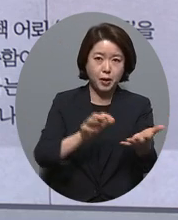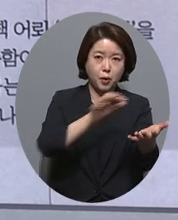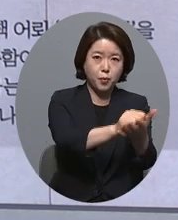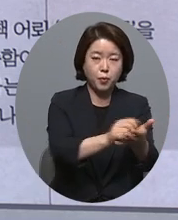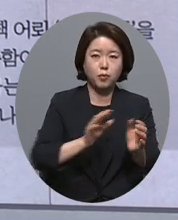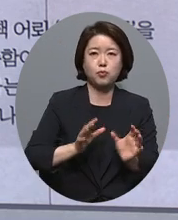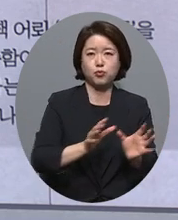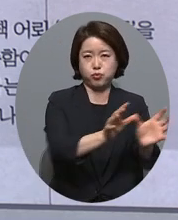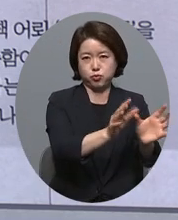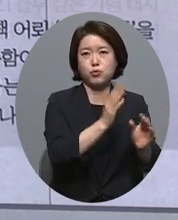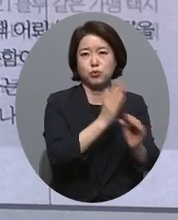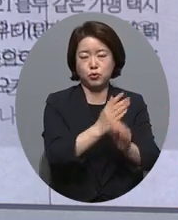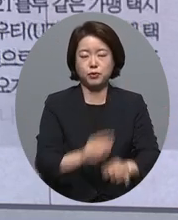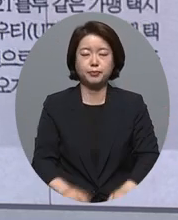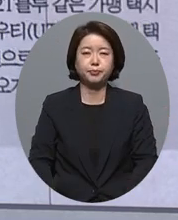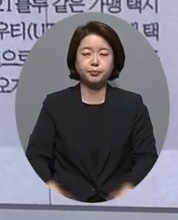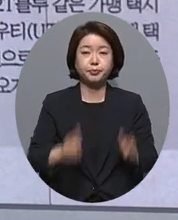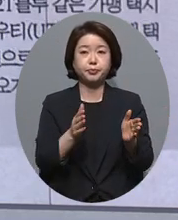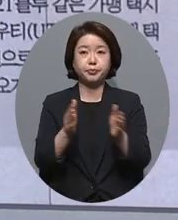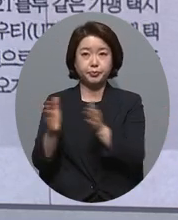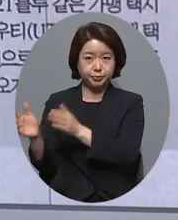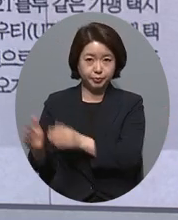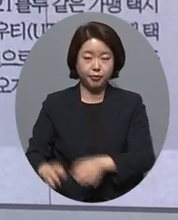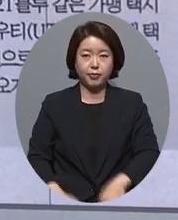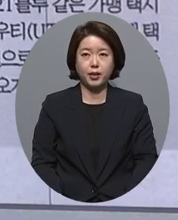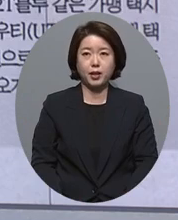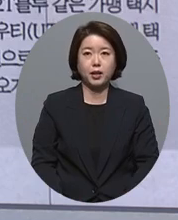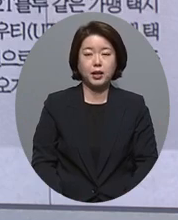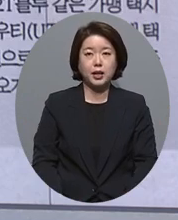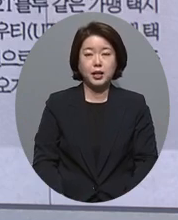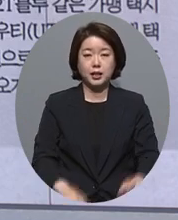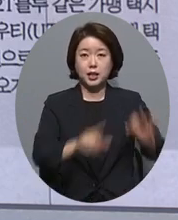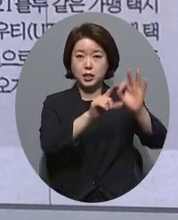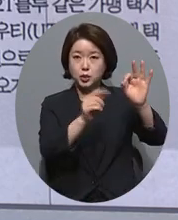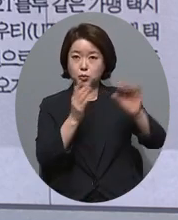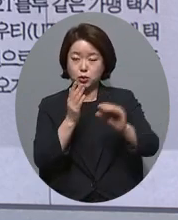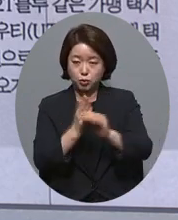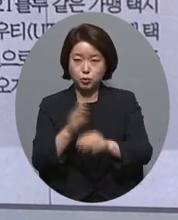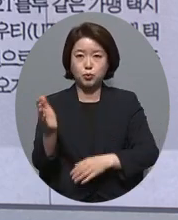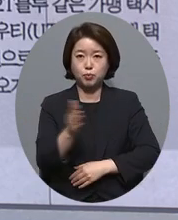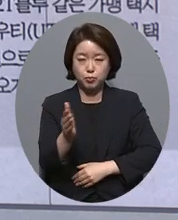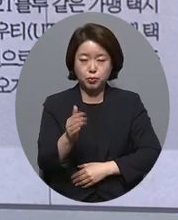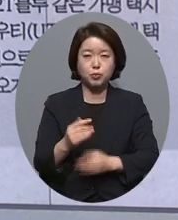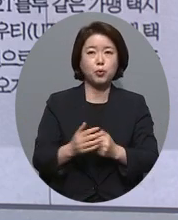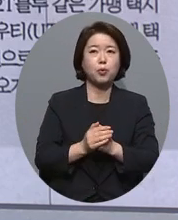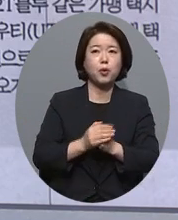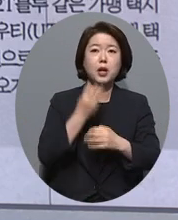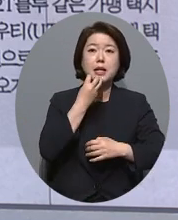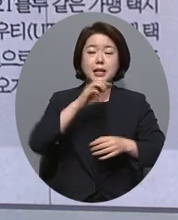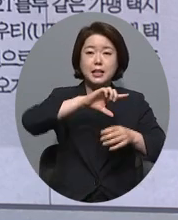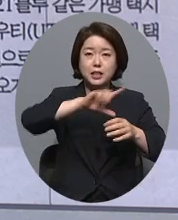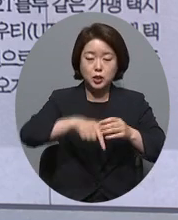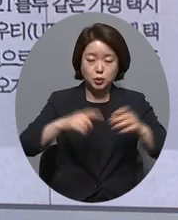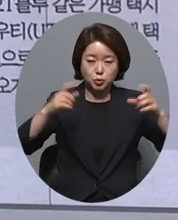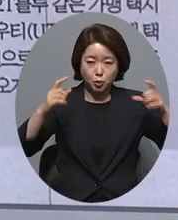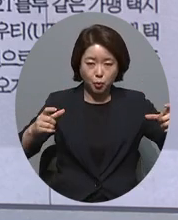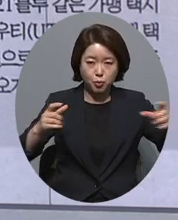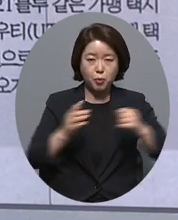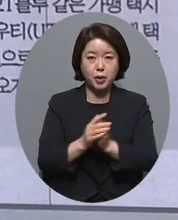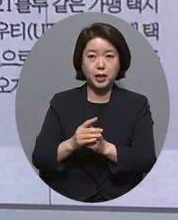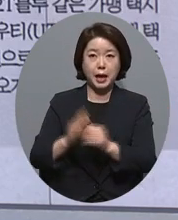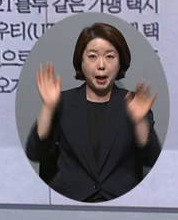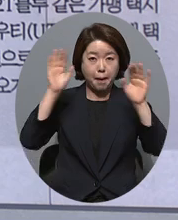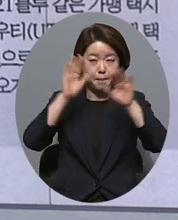마지막으로 조선일보 보겠습니다 자 이러면 이달 중순부터 수도권에서 밤 10시 이후 택시 호출요가